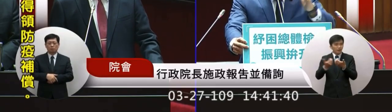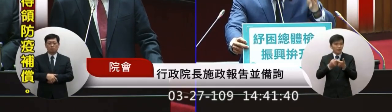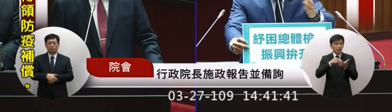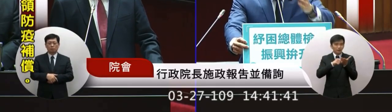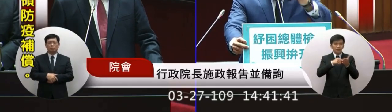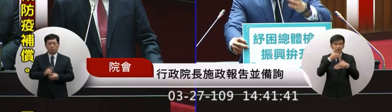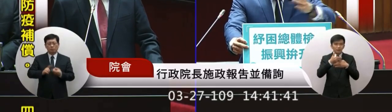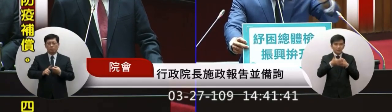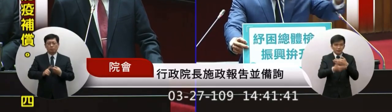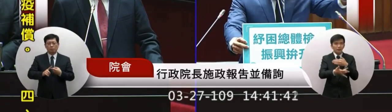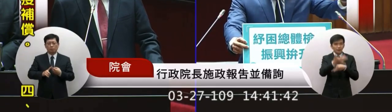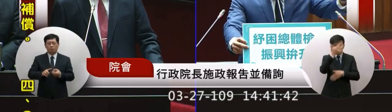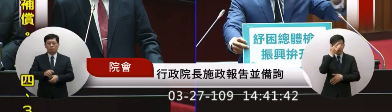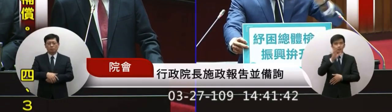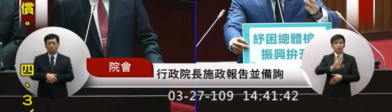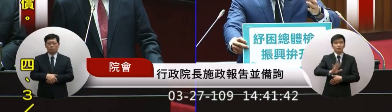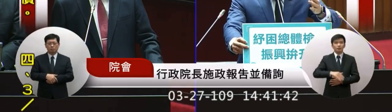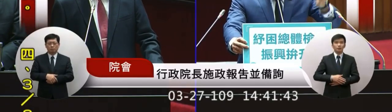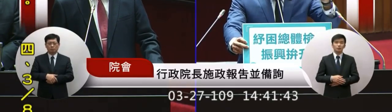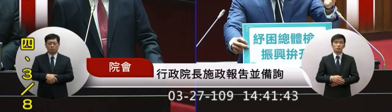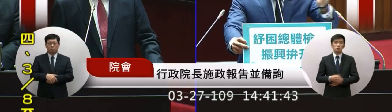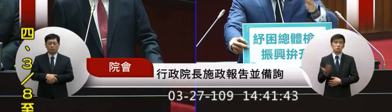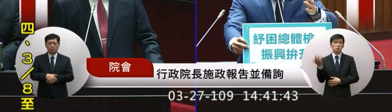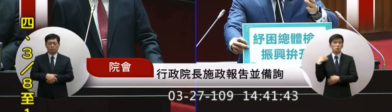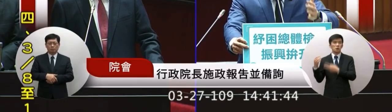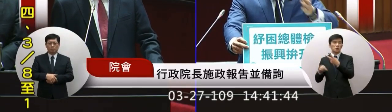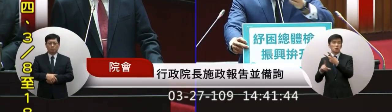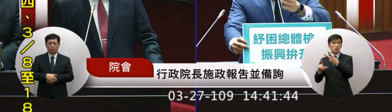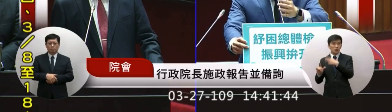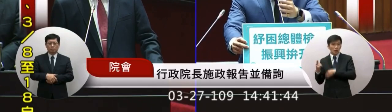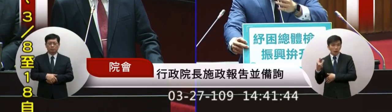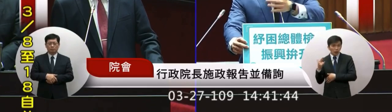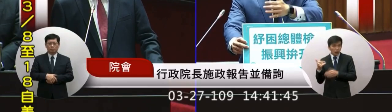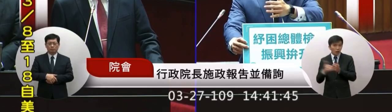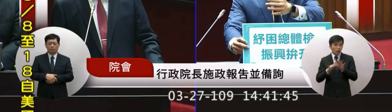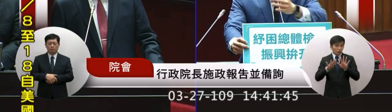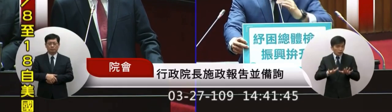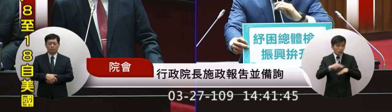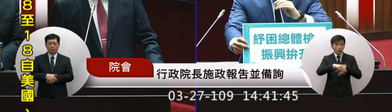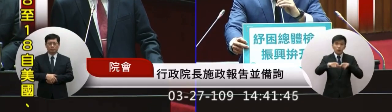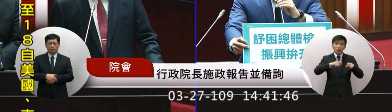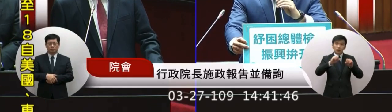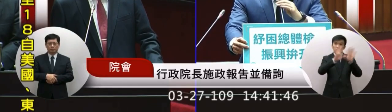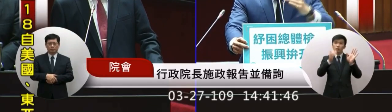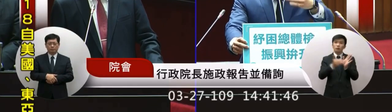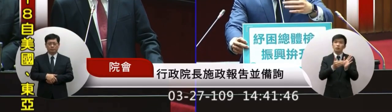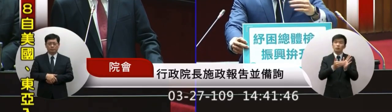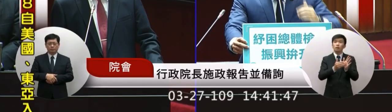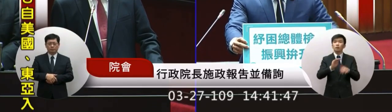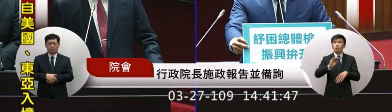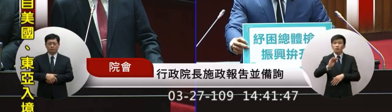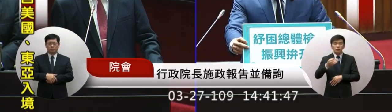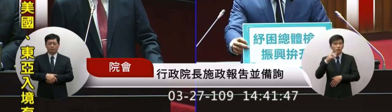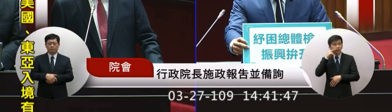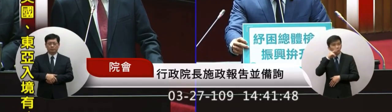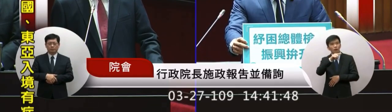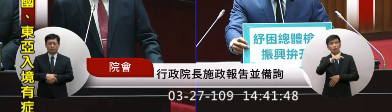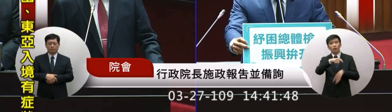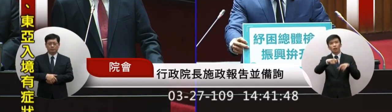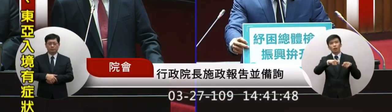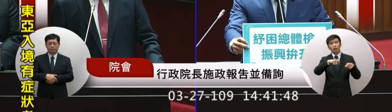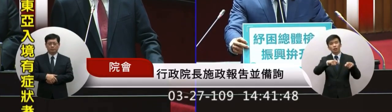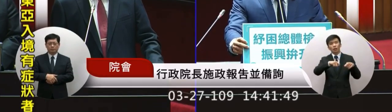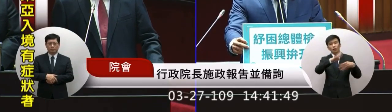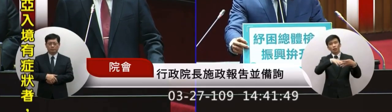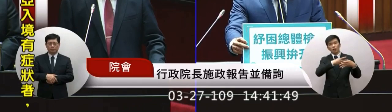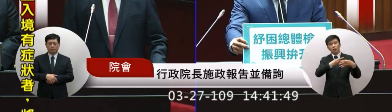序上，因为一对李伟当个金马，好不容易要点出来啊，啊，这把行政又受到这个又受到这个程序上的